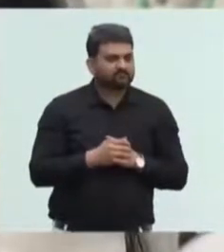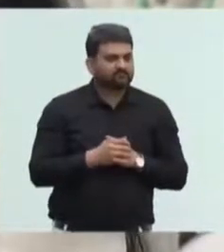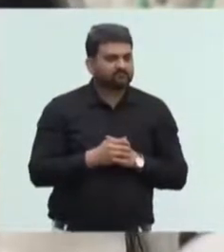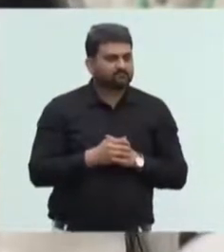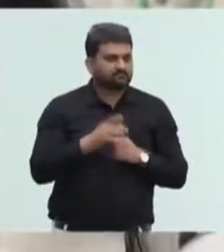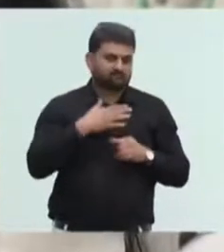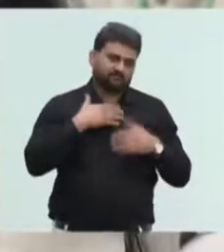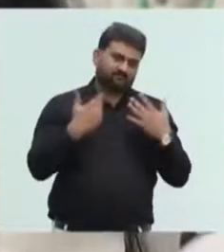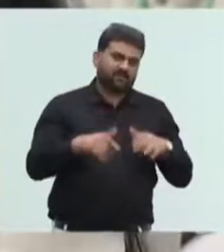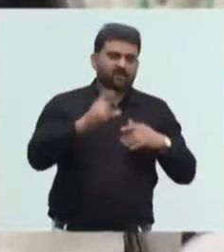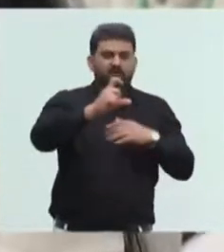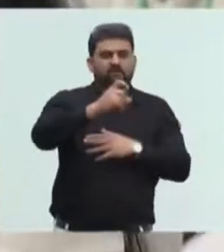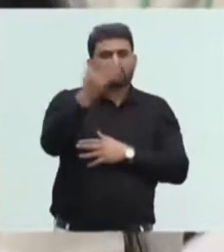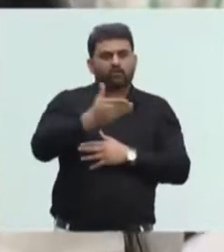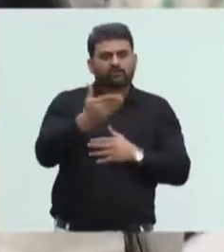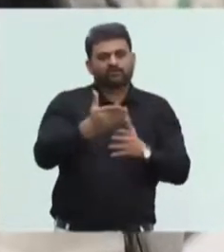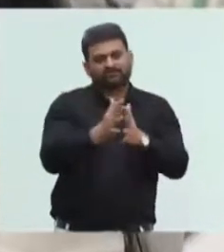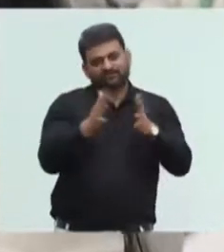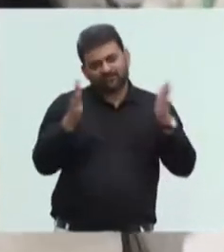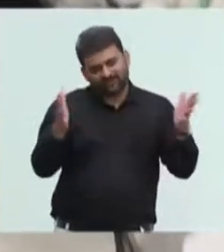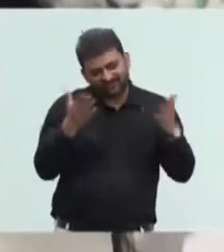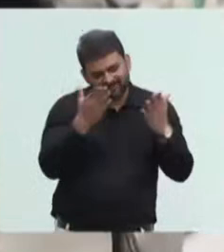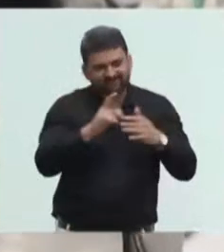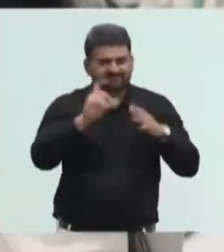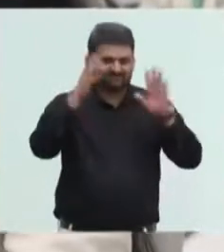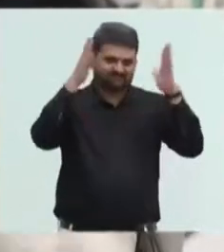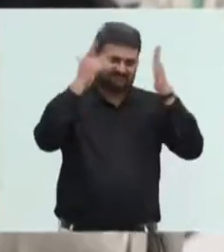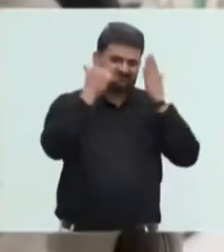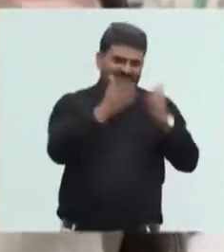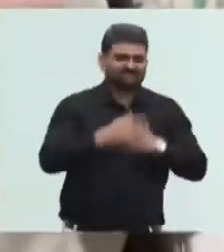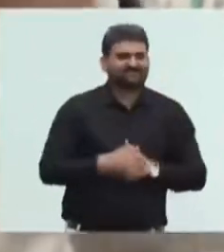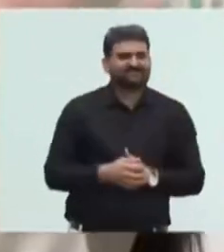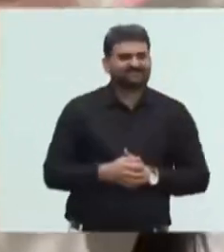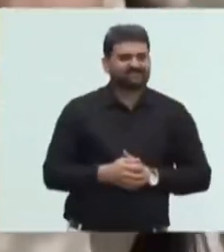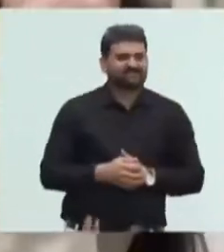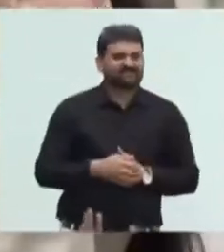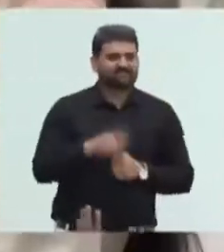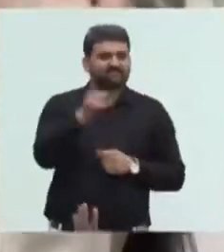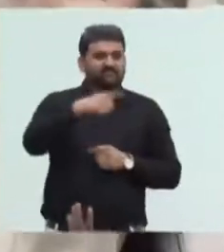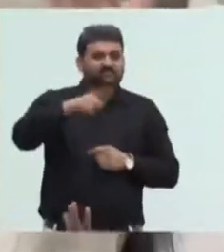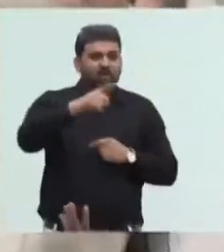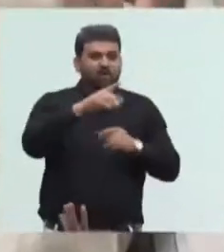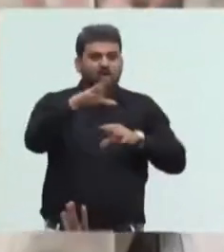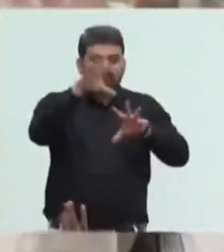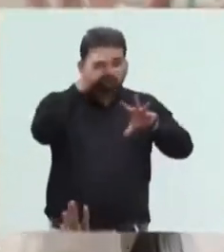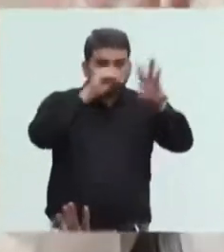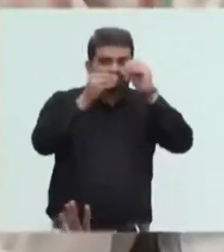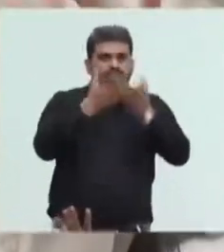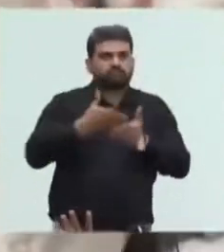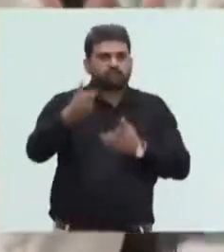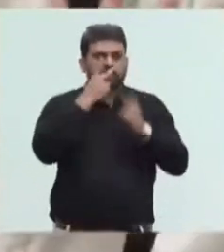आपको बहुत बहुत बधाई देता हूँ, बहुत शुभकामनाएं देता हूँ, आप सबको प्रेरणा देती रहेगी। थैंक यू।